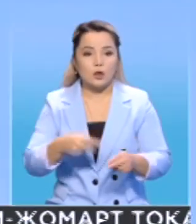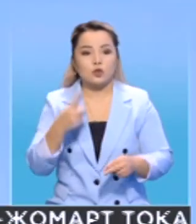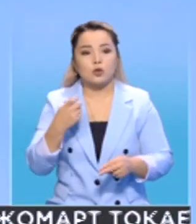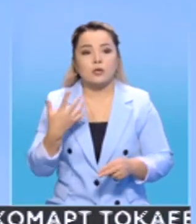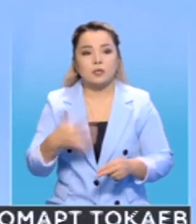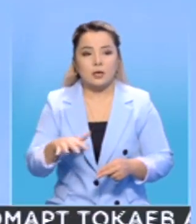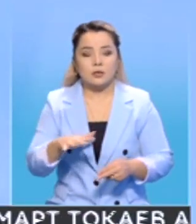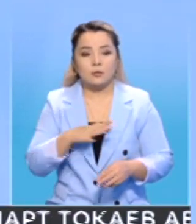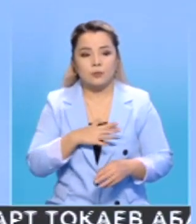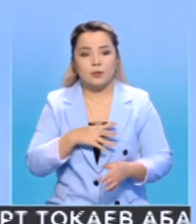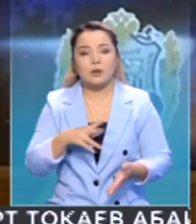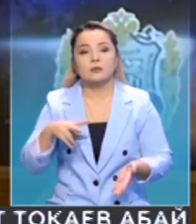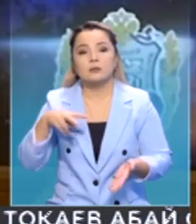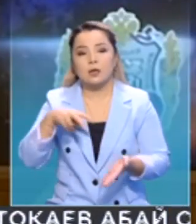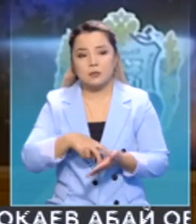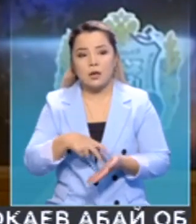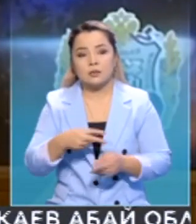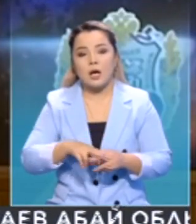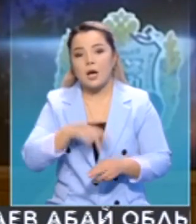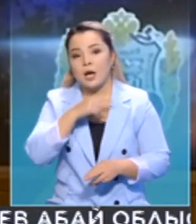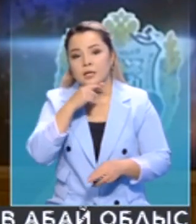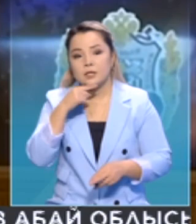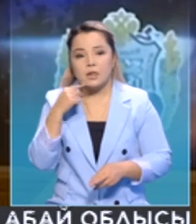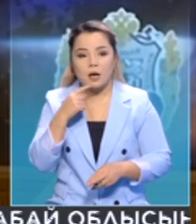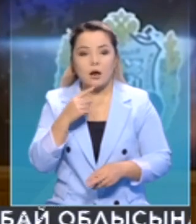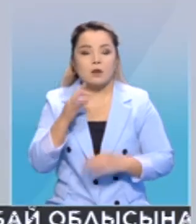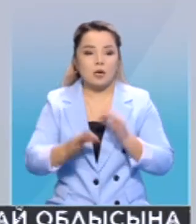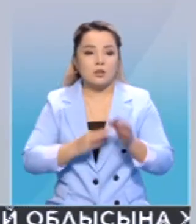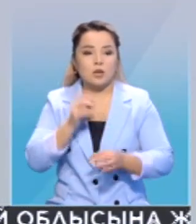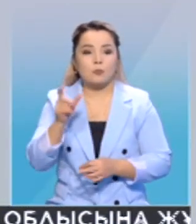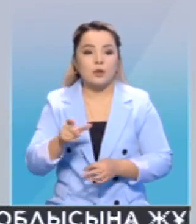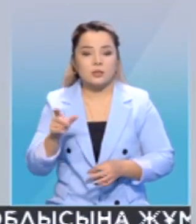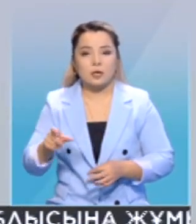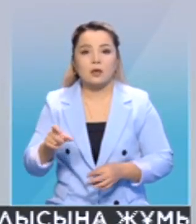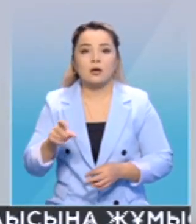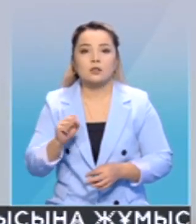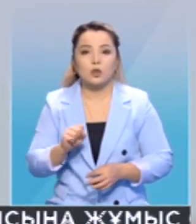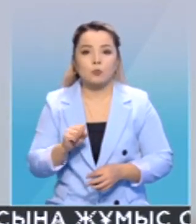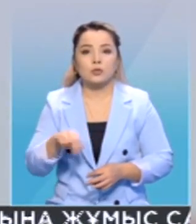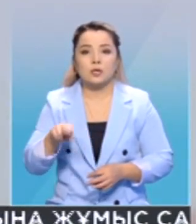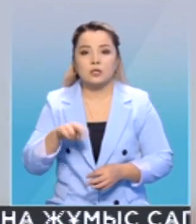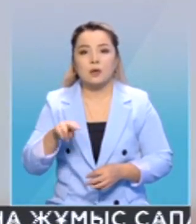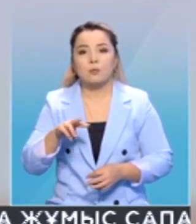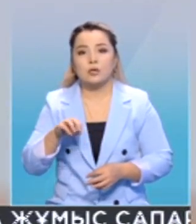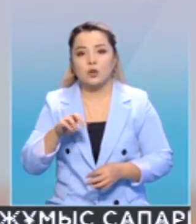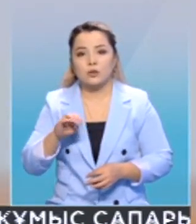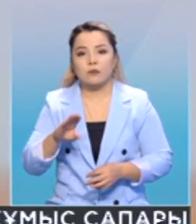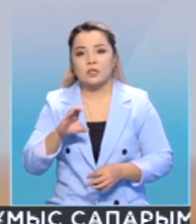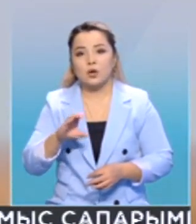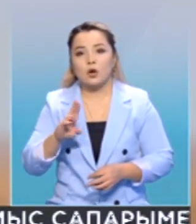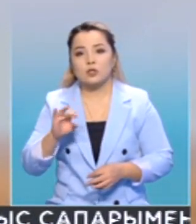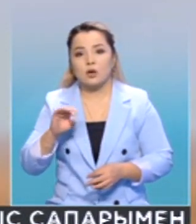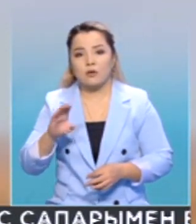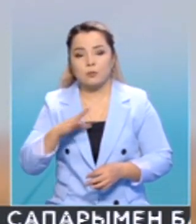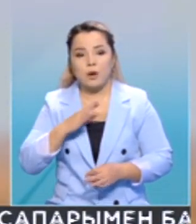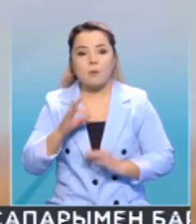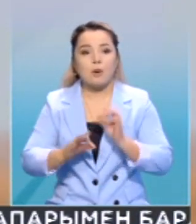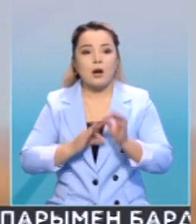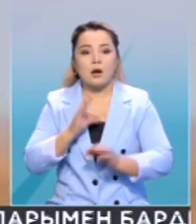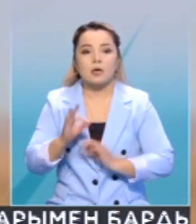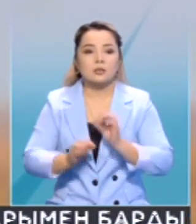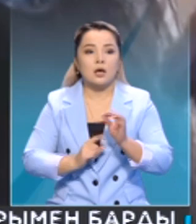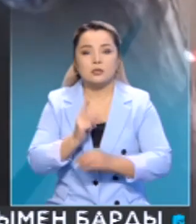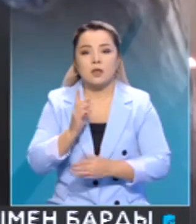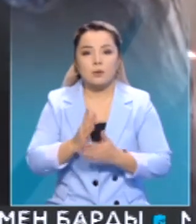бейсенбіде табан тіреді. Ресейлік космонавттар Олег Артемов, Денис Матеев және Сергей Корсаков Байқоңырдан халықаралық ғарыш